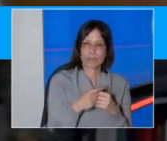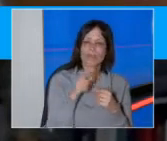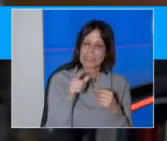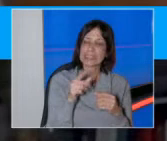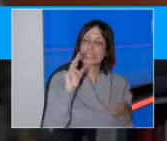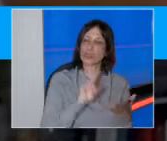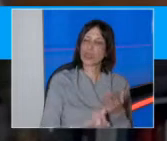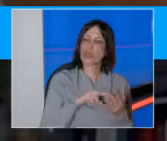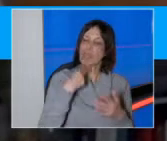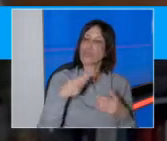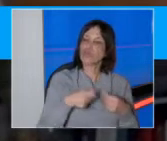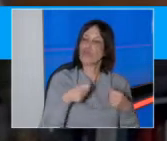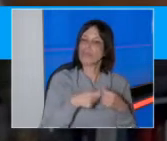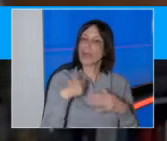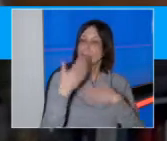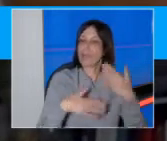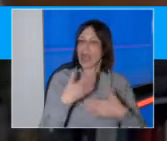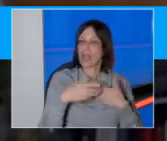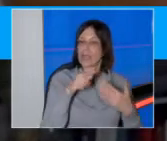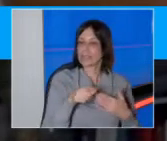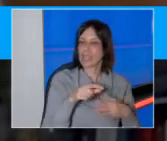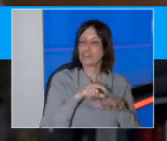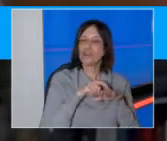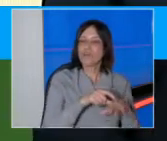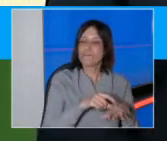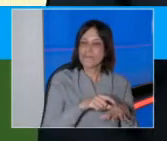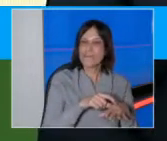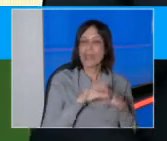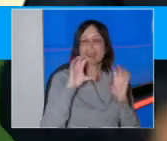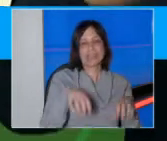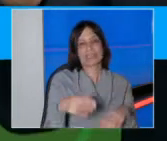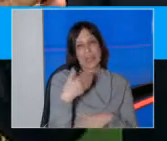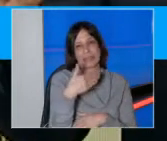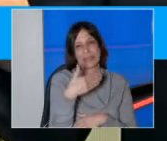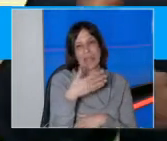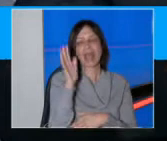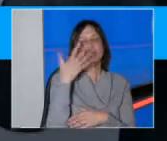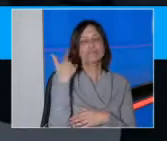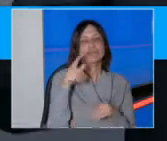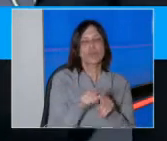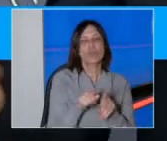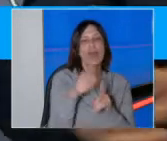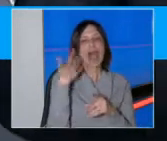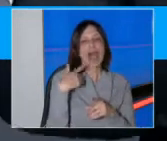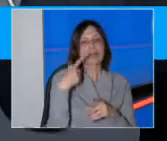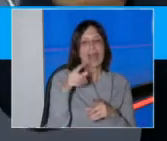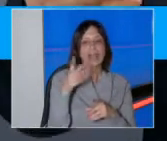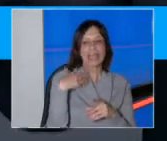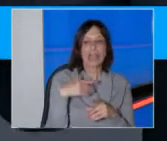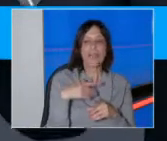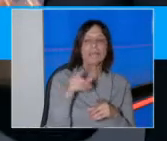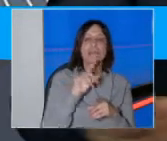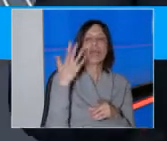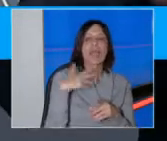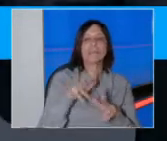שזו זכות להיות שותפה למהלך הזה שמוביל נשיא המדינה. כן, בדומה ובשונה היה גם את היוזמה, כמובן, עם מי שנקלעו למצב